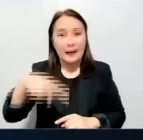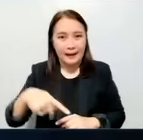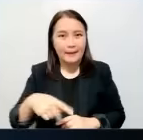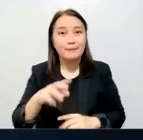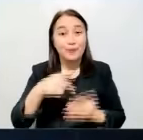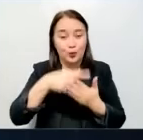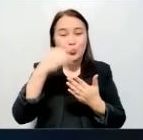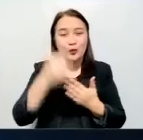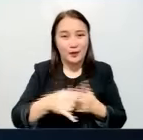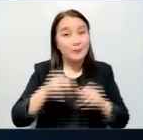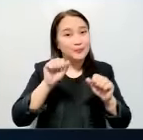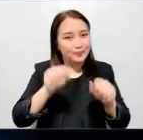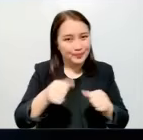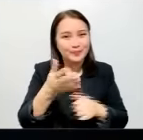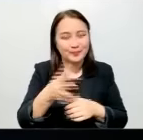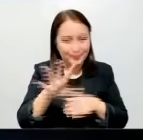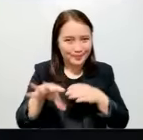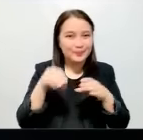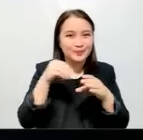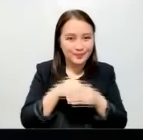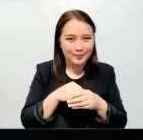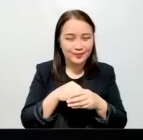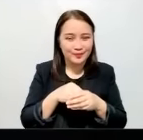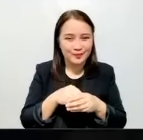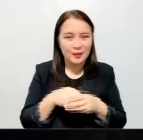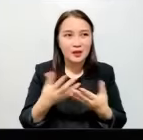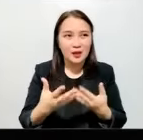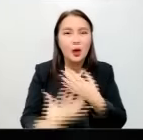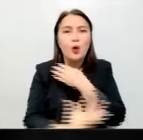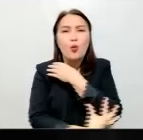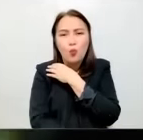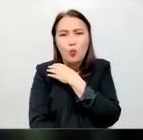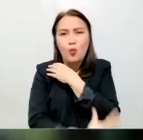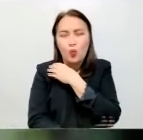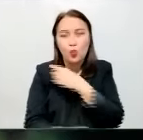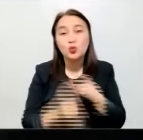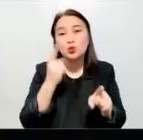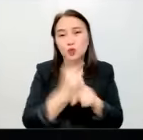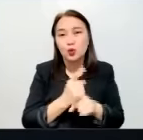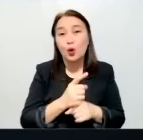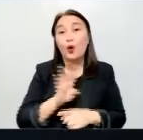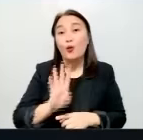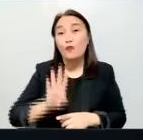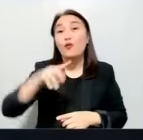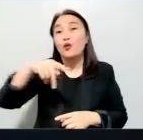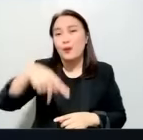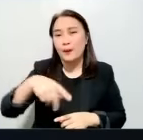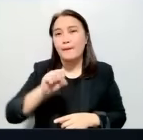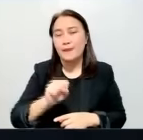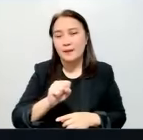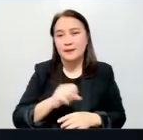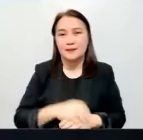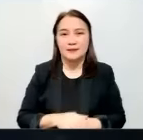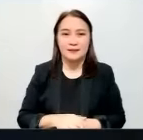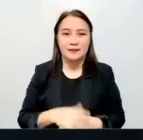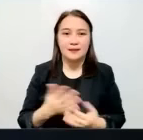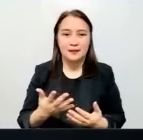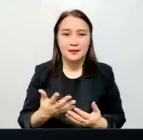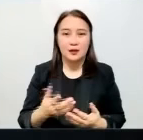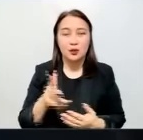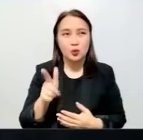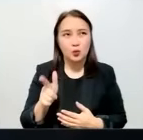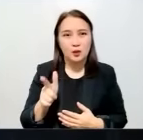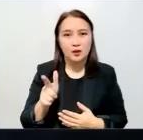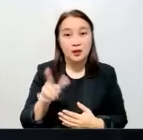sa poorest of the poor, nandyan ang 4Ps, ang Pantawid Pamilyang Pilipino Program na inilunsad noong 2007 panahon